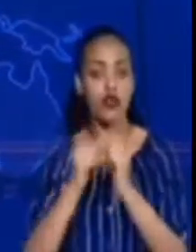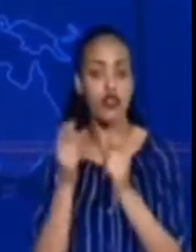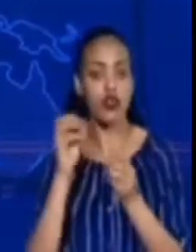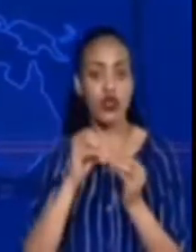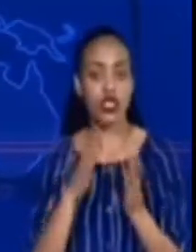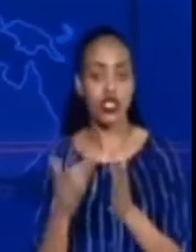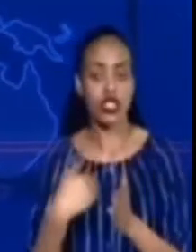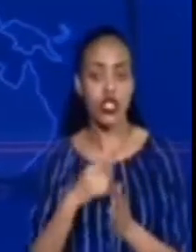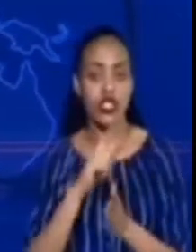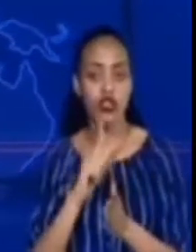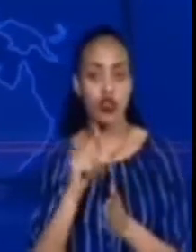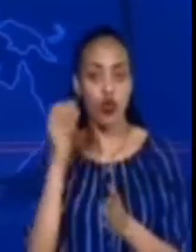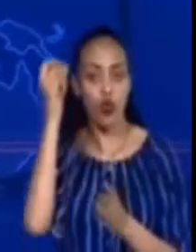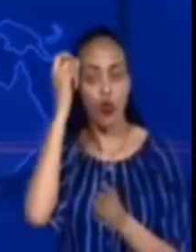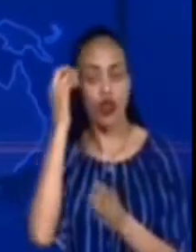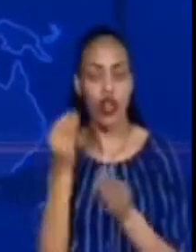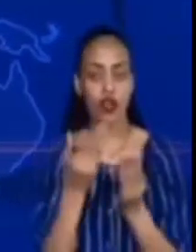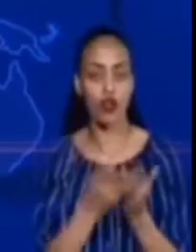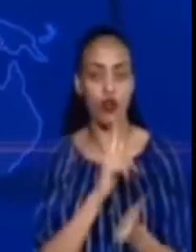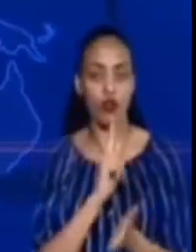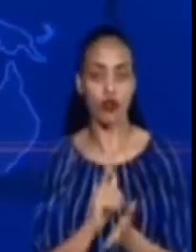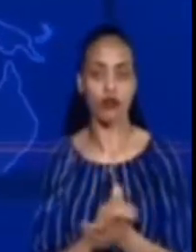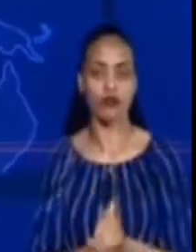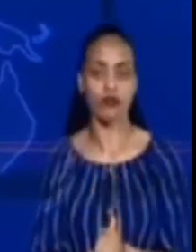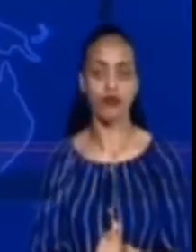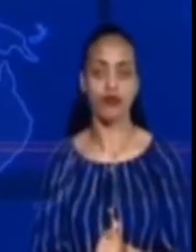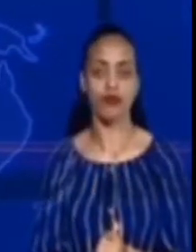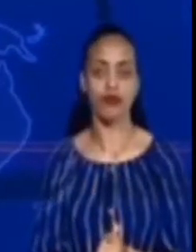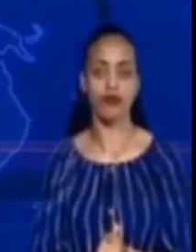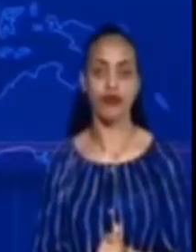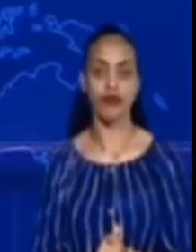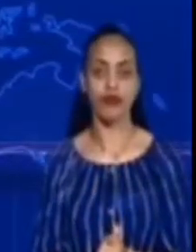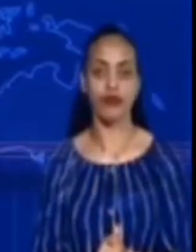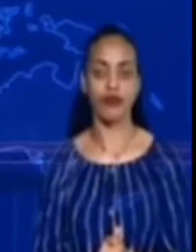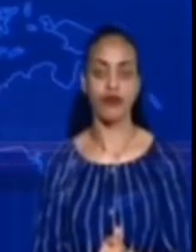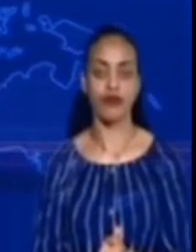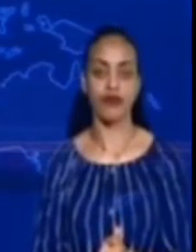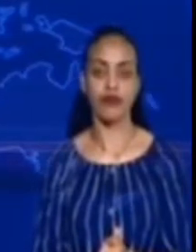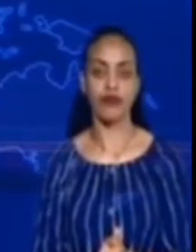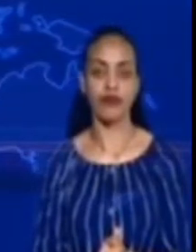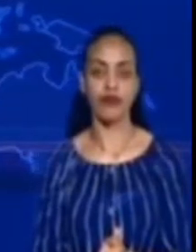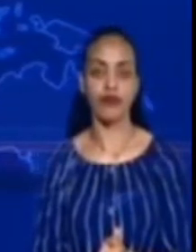የገነባናት። ክርስቲያን ቀድሞ አልገነባትም። ክርስቲያን ቀድሞ